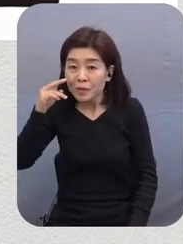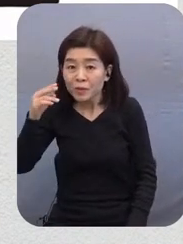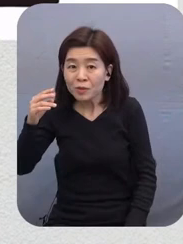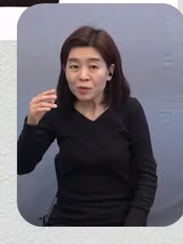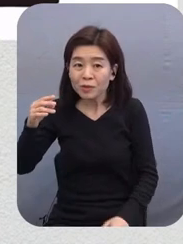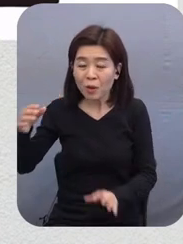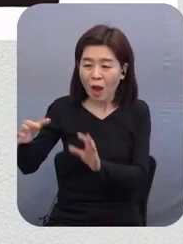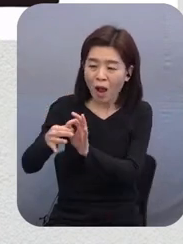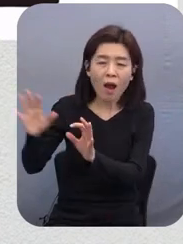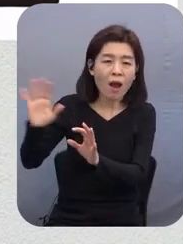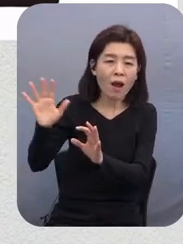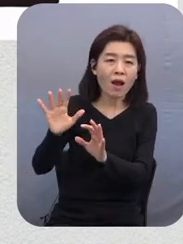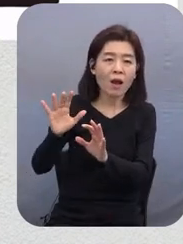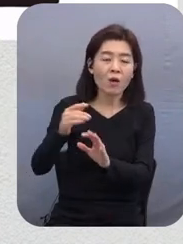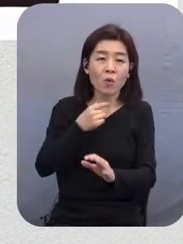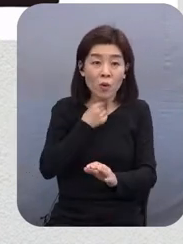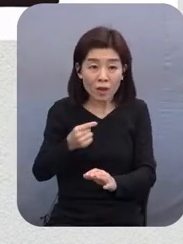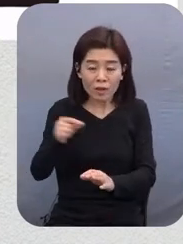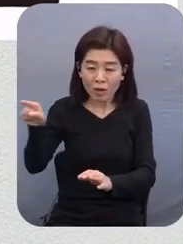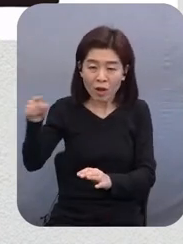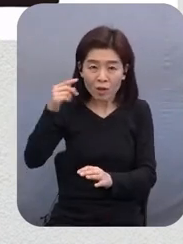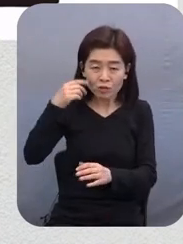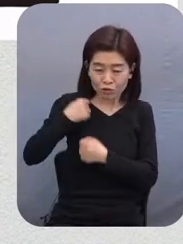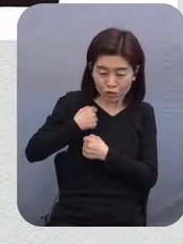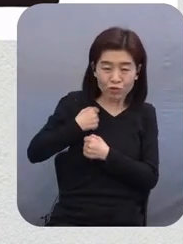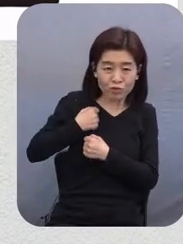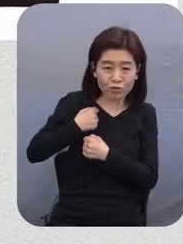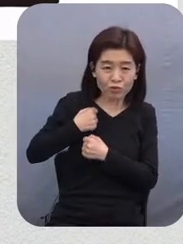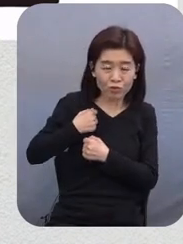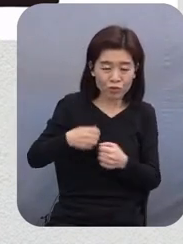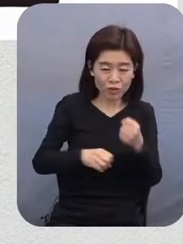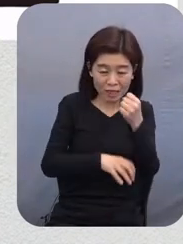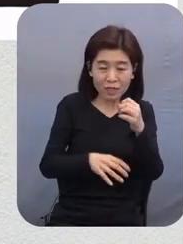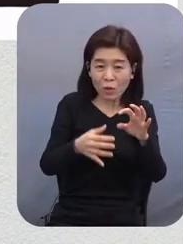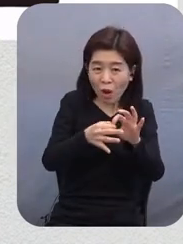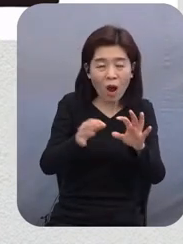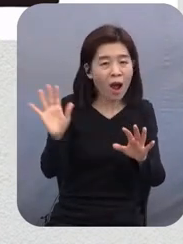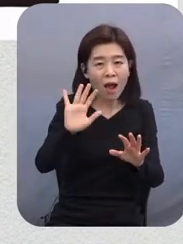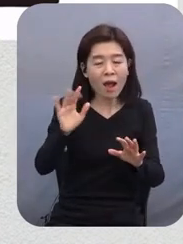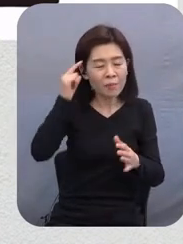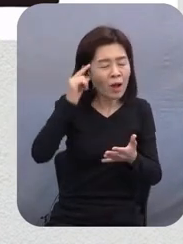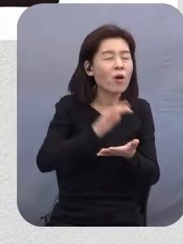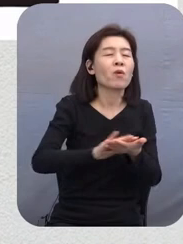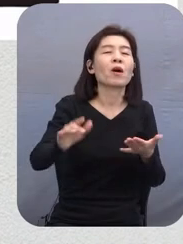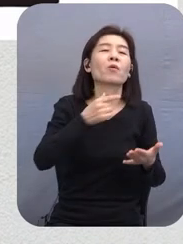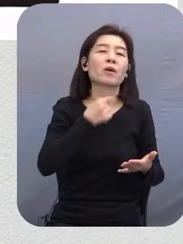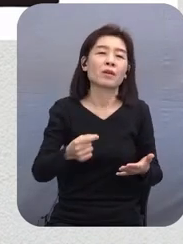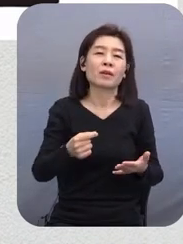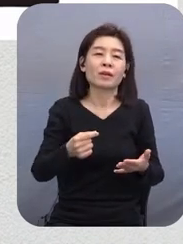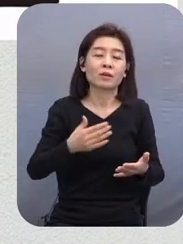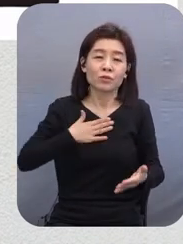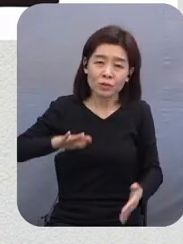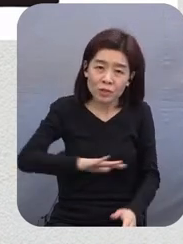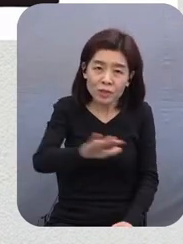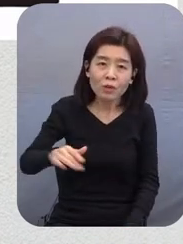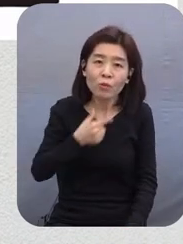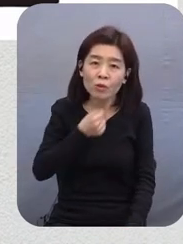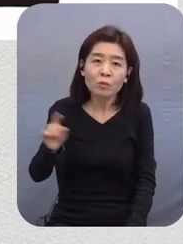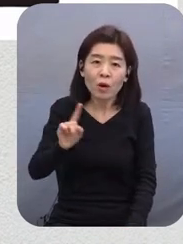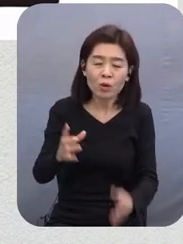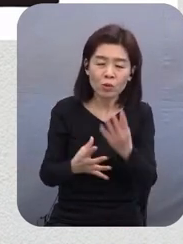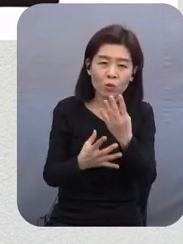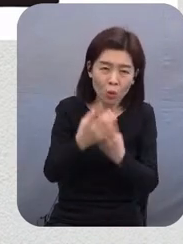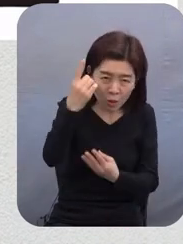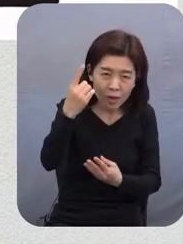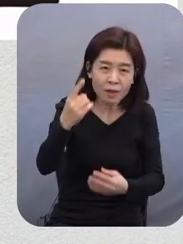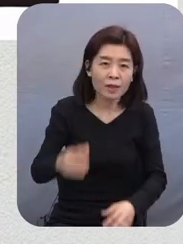것은 군사 기지가 아닙니다. 우리가 원하는 것은 평화입니다. 우리가 원하는 것은 통일입니다. 우리가